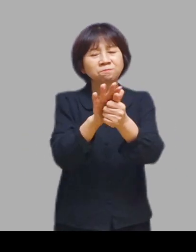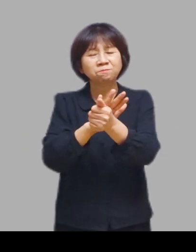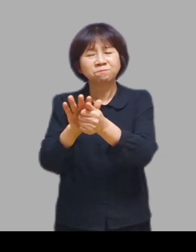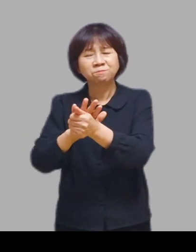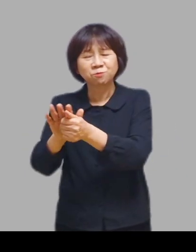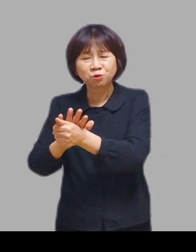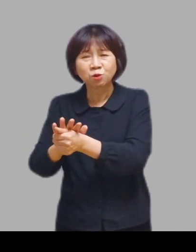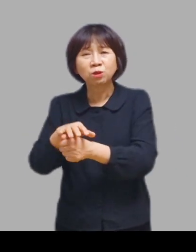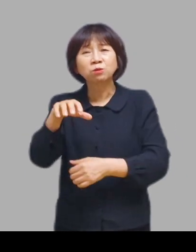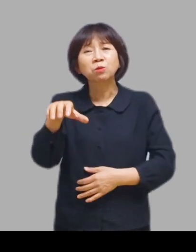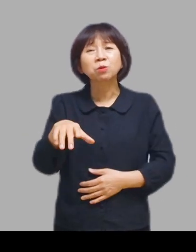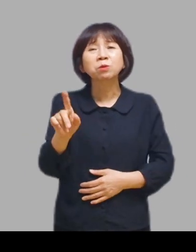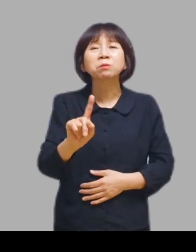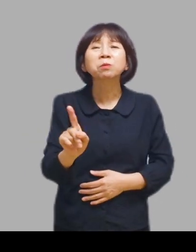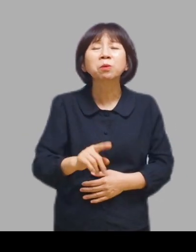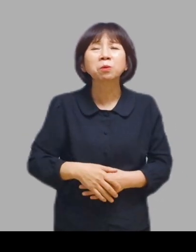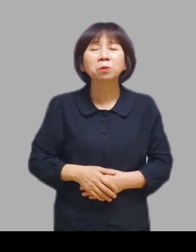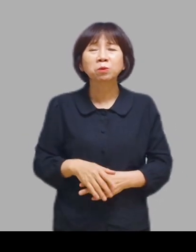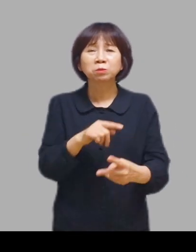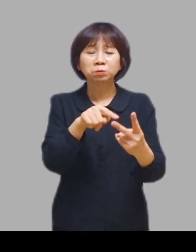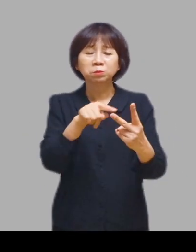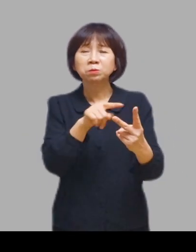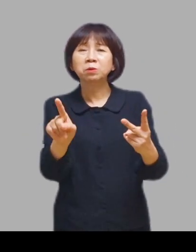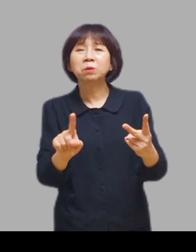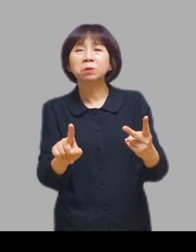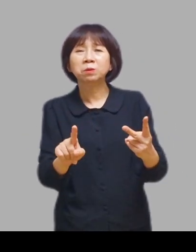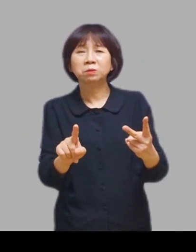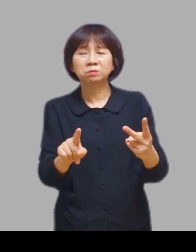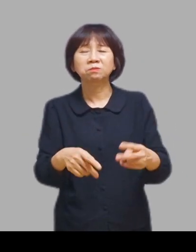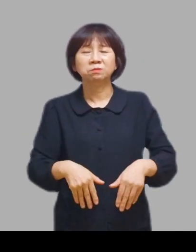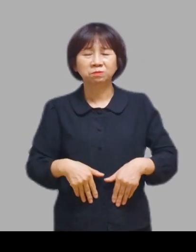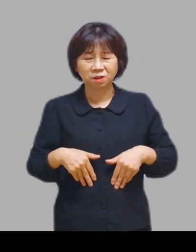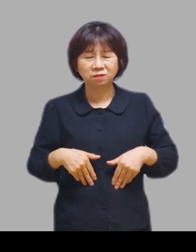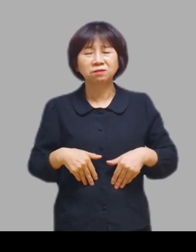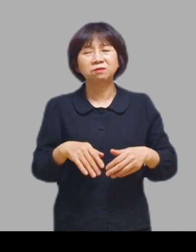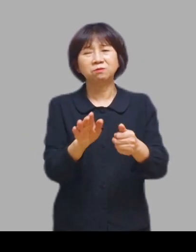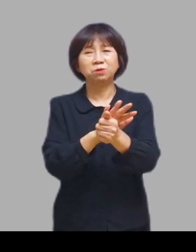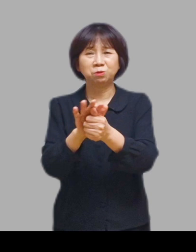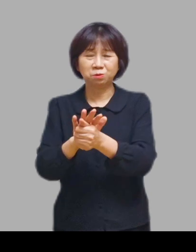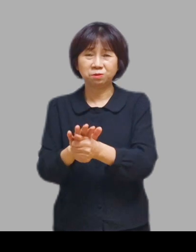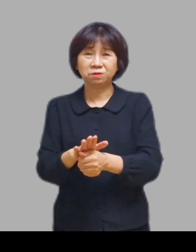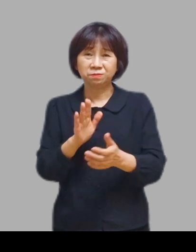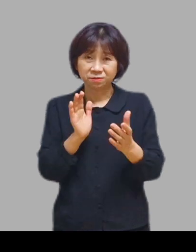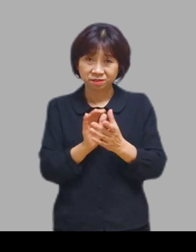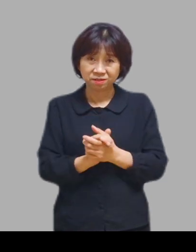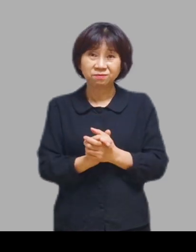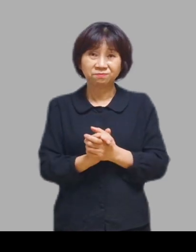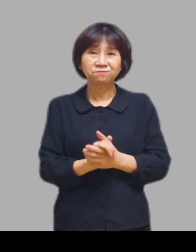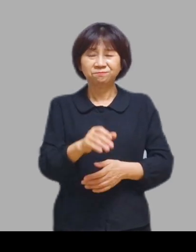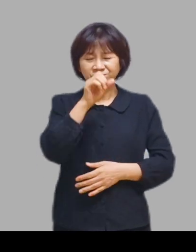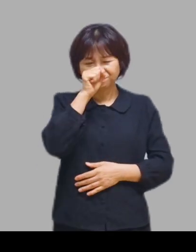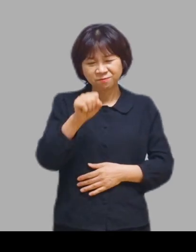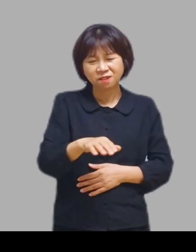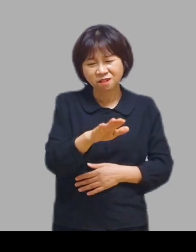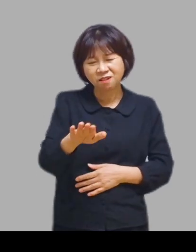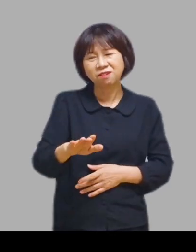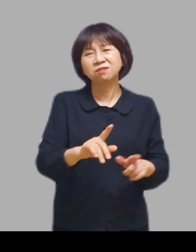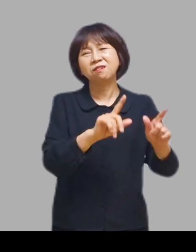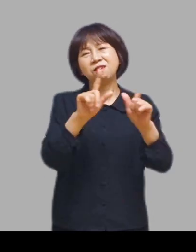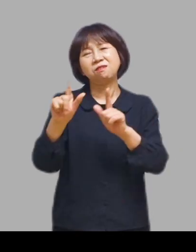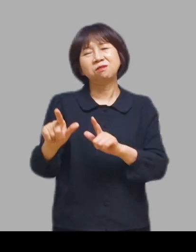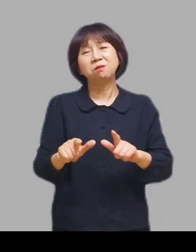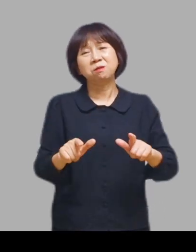네. 아멘. 감사합니다. 오늘 이 비유가 그래서 착하게 살아야 해요, 이런